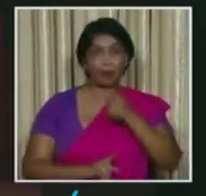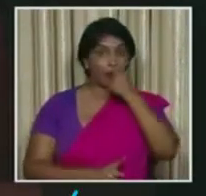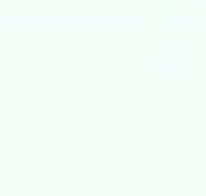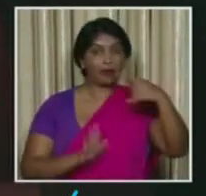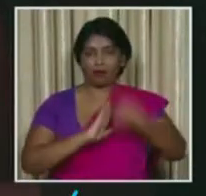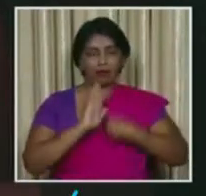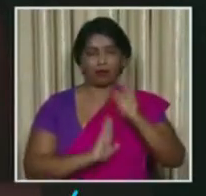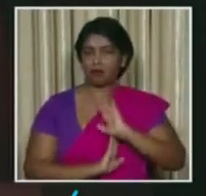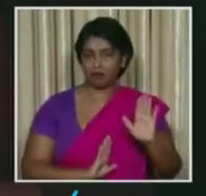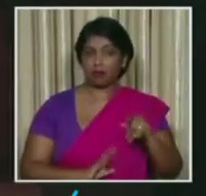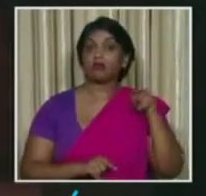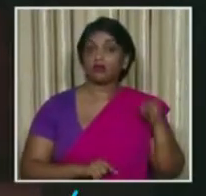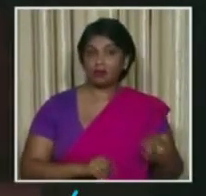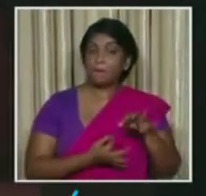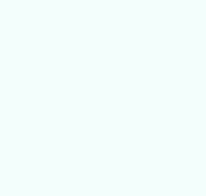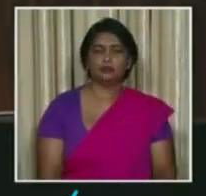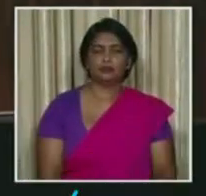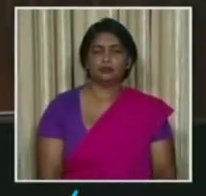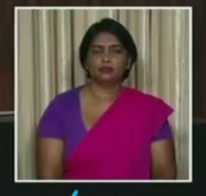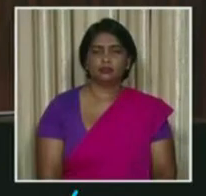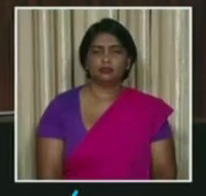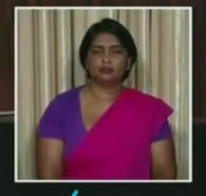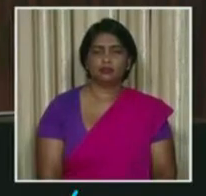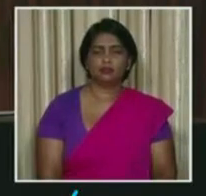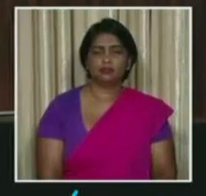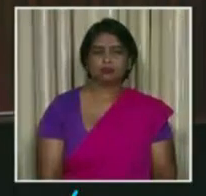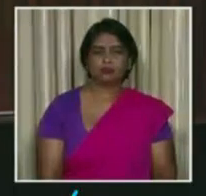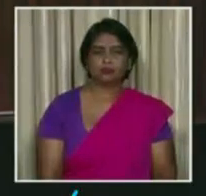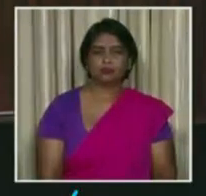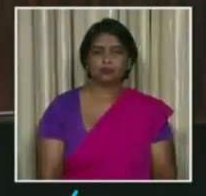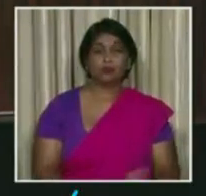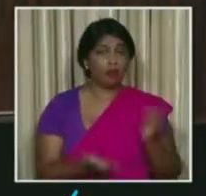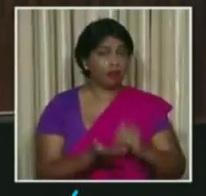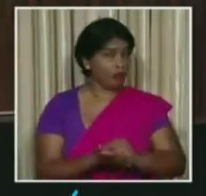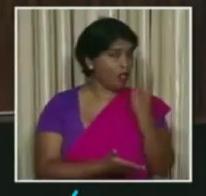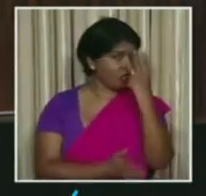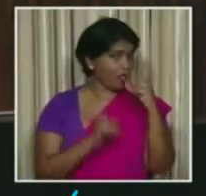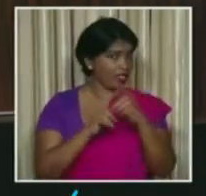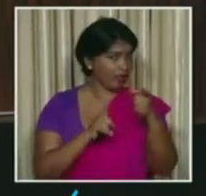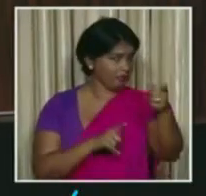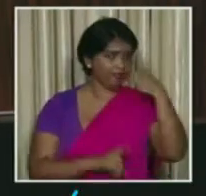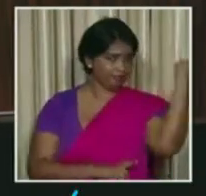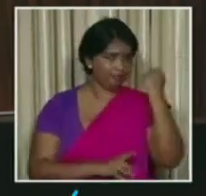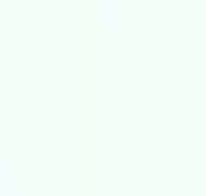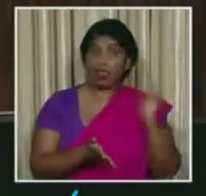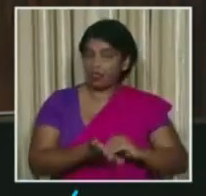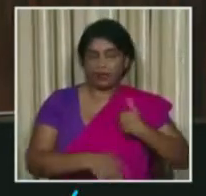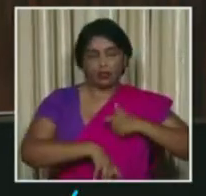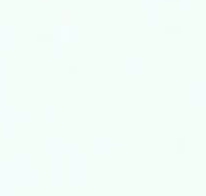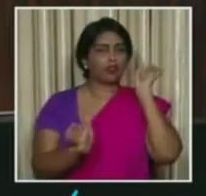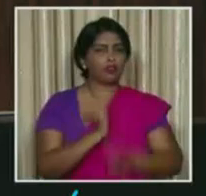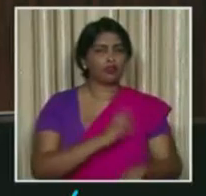රටක් නෙමෙයි. මේක ප්‍රජාතන්ත්‍රවාදී රටක්. ජයසිරි ජයසේකර මන්ත්‍රීතුමා දැන් තුන් ගමනක් නැගිටලා කතා කරා. තවත් ඉඩ දෙන්න බෑ.